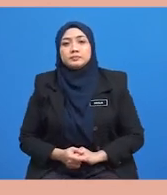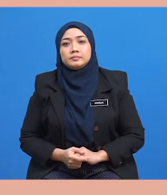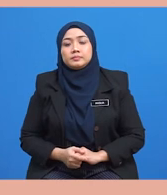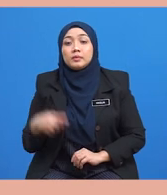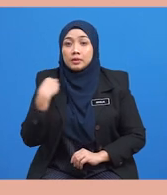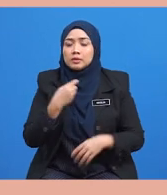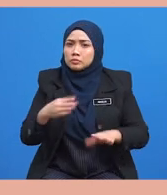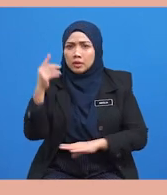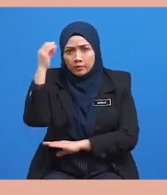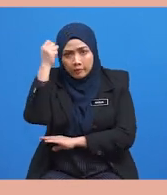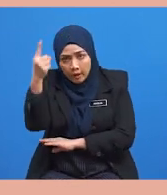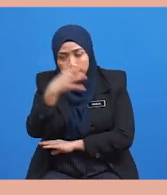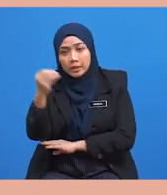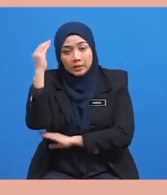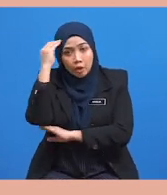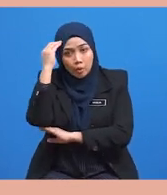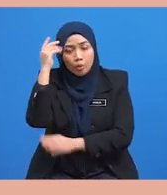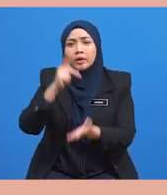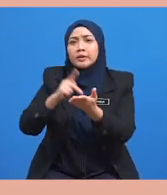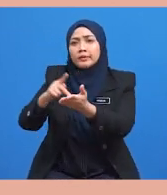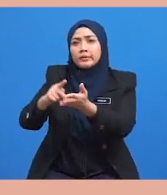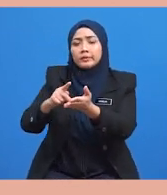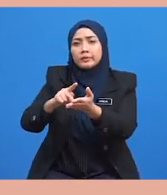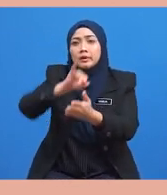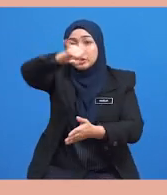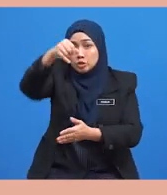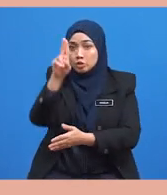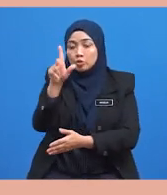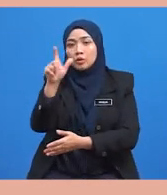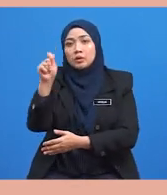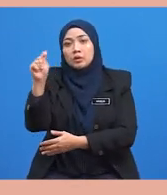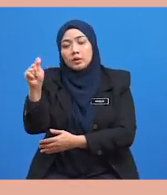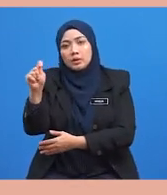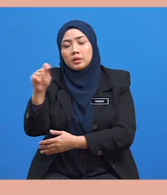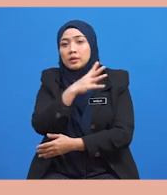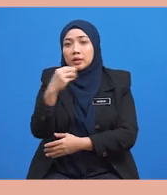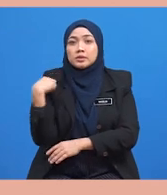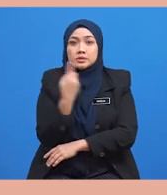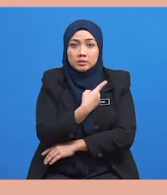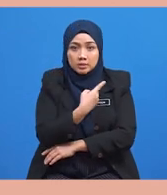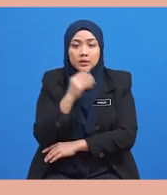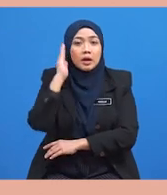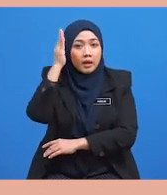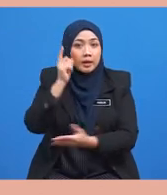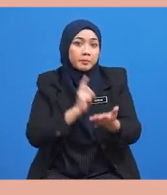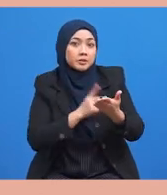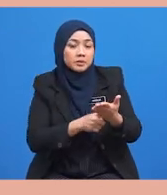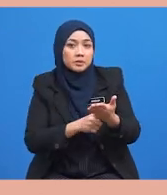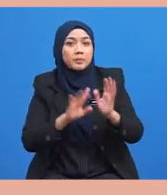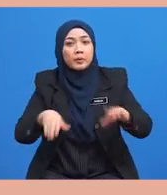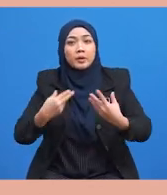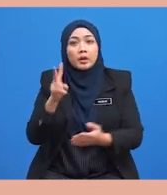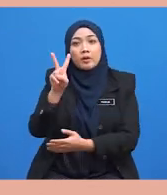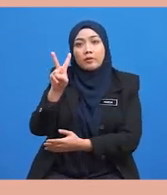Setelah kita faham dan tahu menghitung julat antara kuartil, cikgu akan bincangkan bagaimana pula menghitung